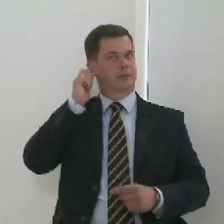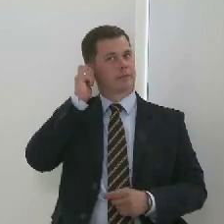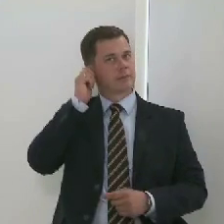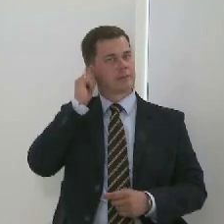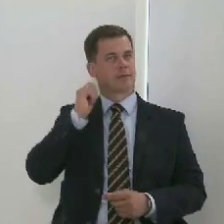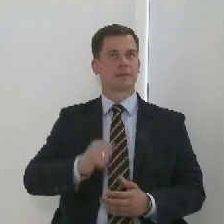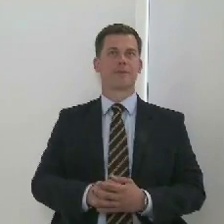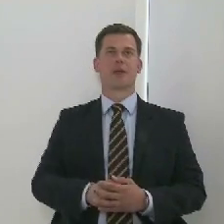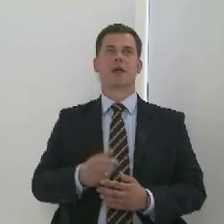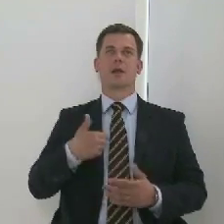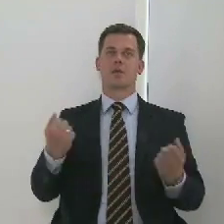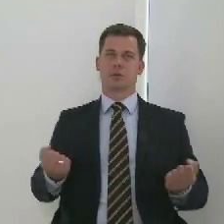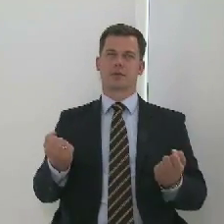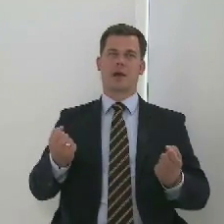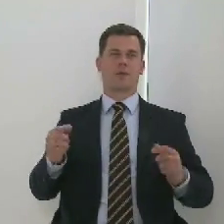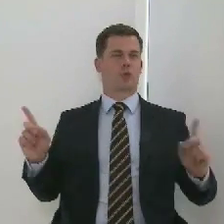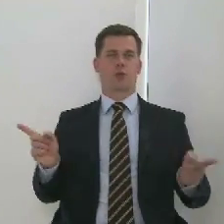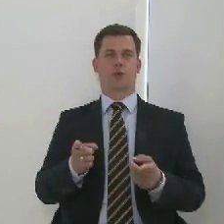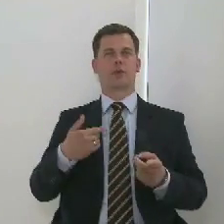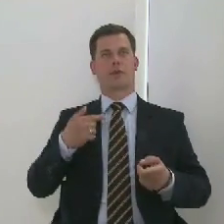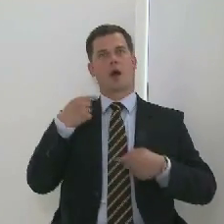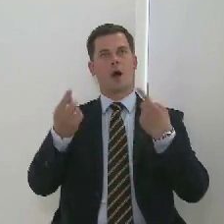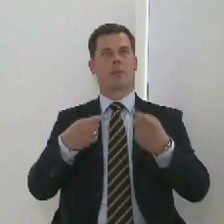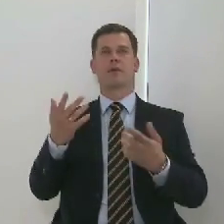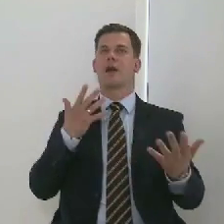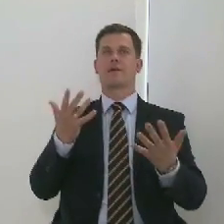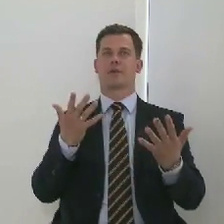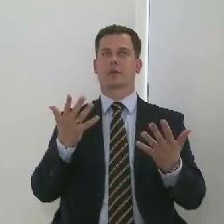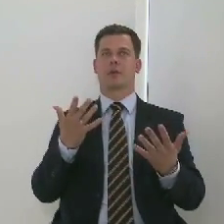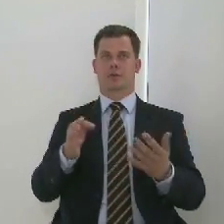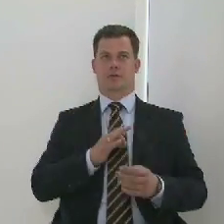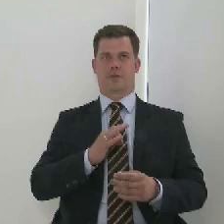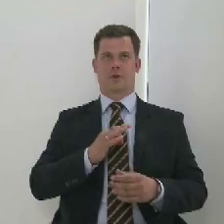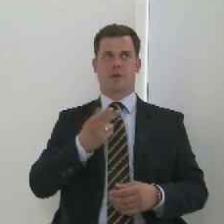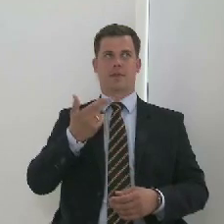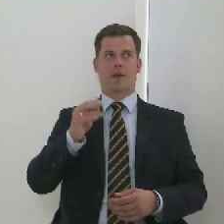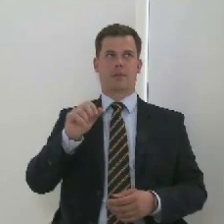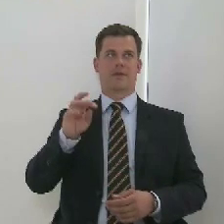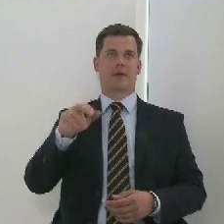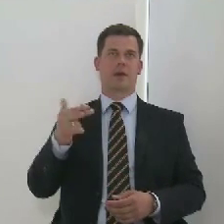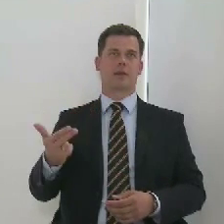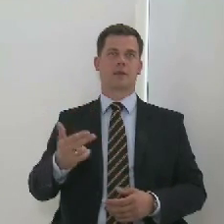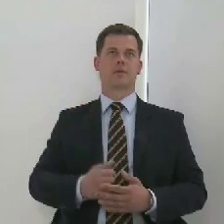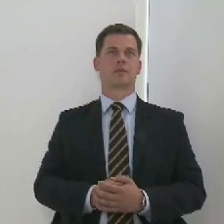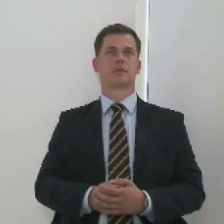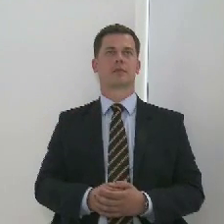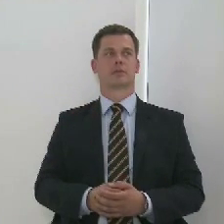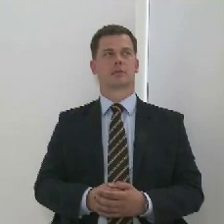i rozwój. I postaram się w kilku slajdach Państwu przybliżyć, czym właśnie zajmuje się firma Napiferyn Biotech.